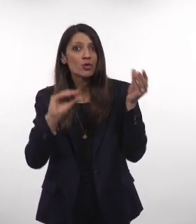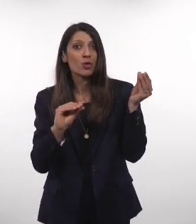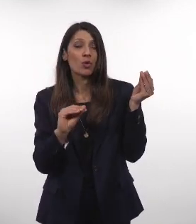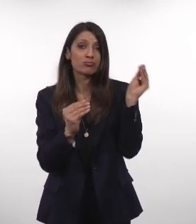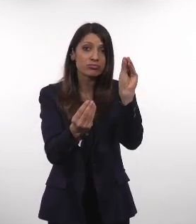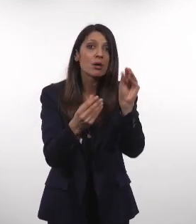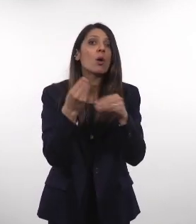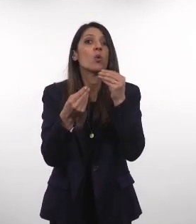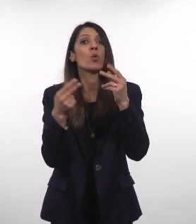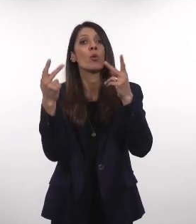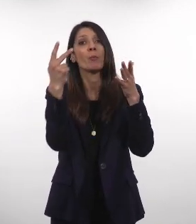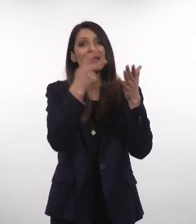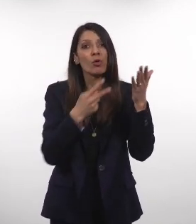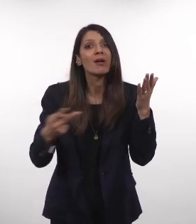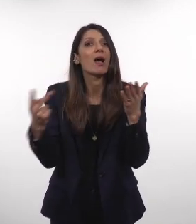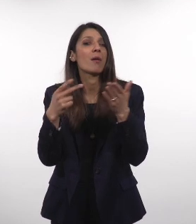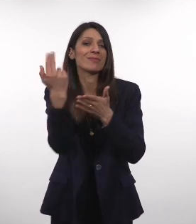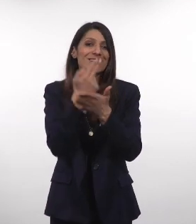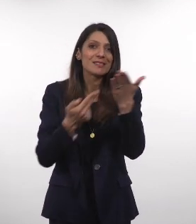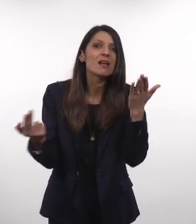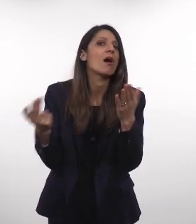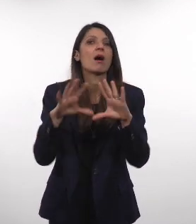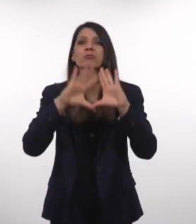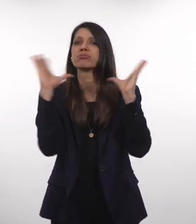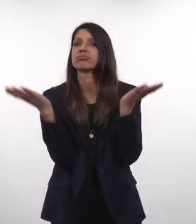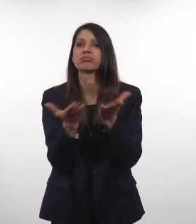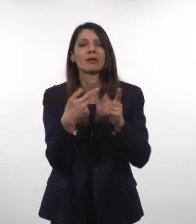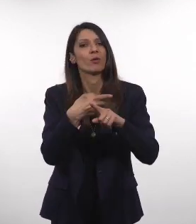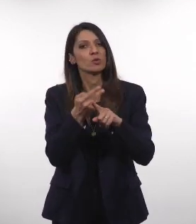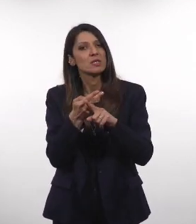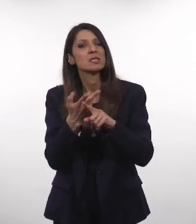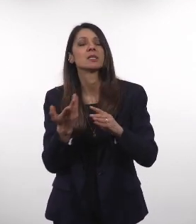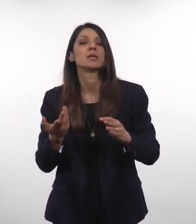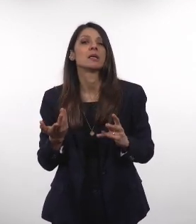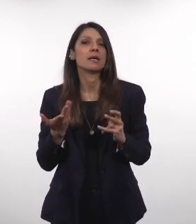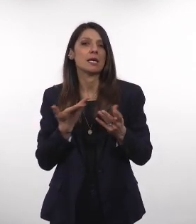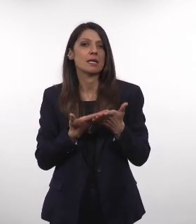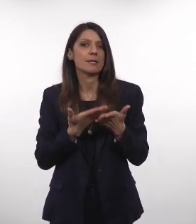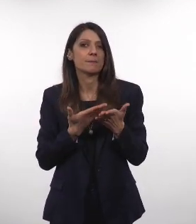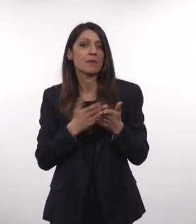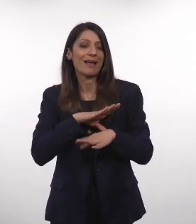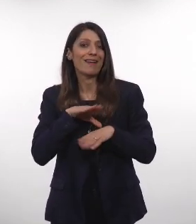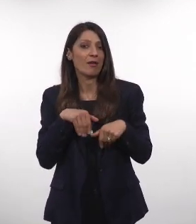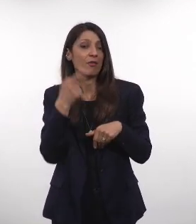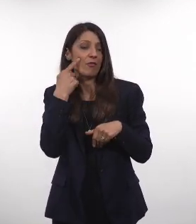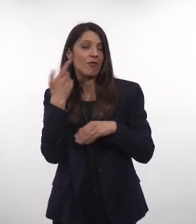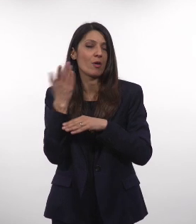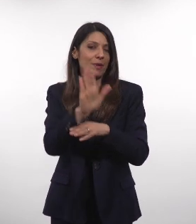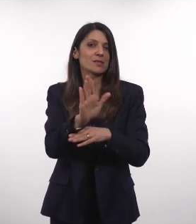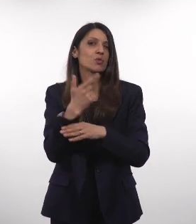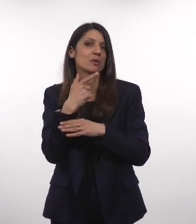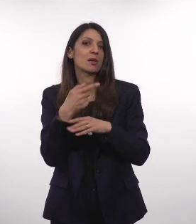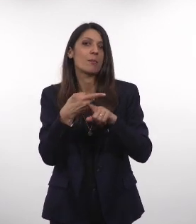dessins, de pictogrammes. Enfin, il y a plusieurs choses qui existent. Et donc, on le verra à la fin, on va vous présenter les